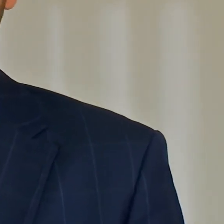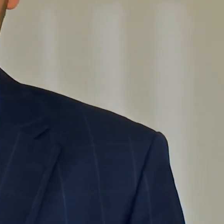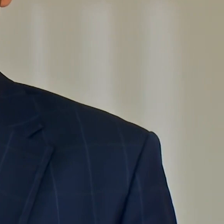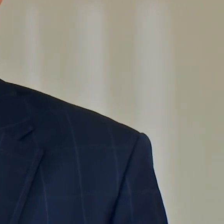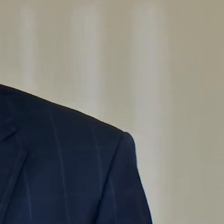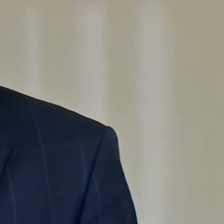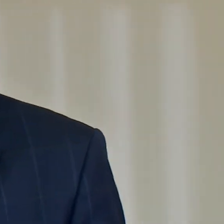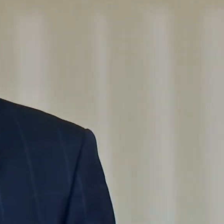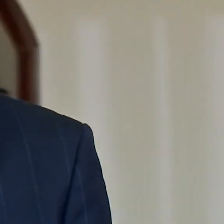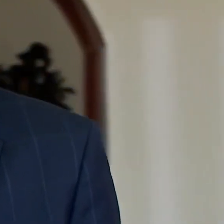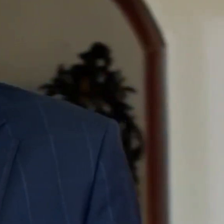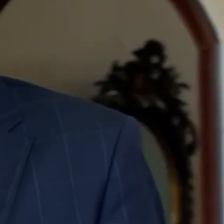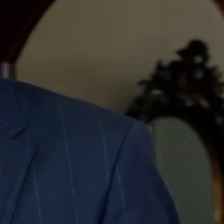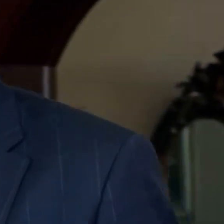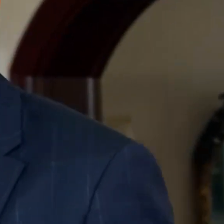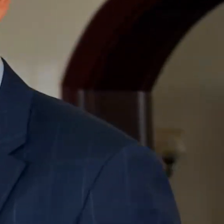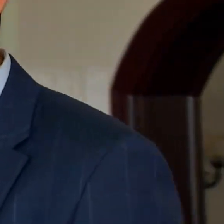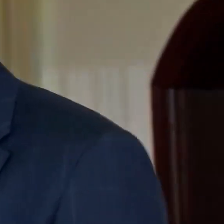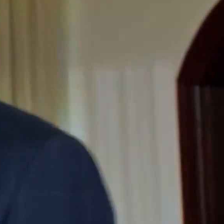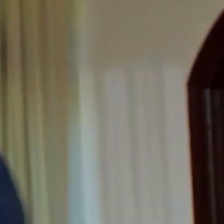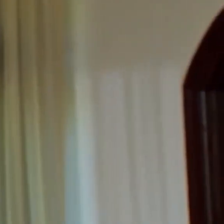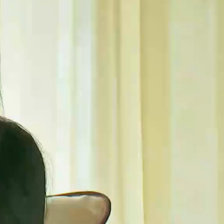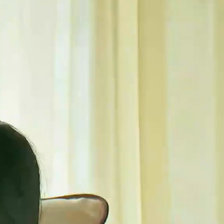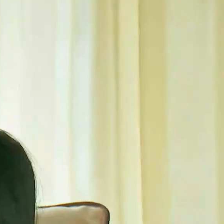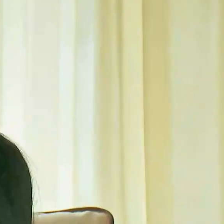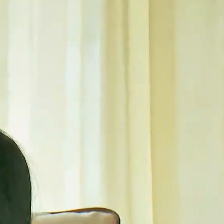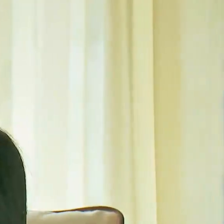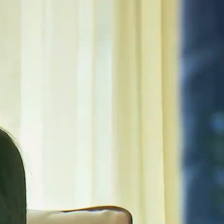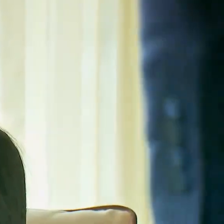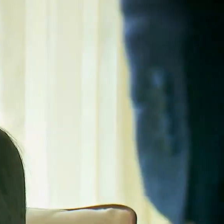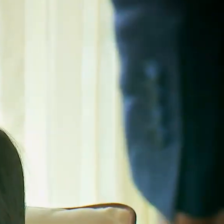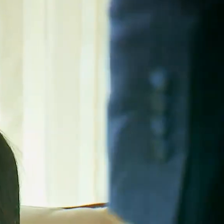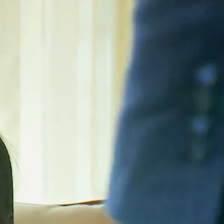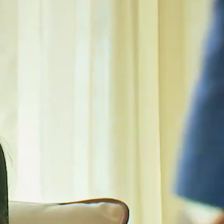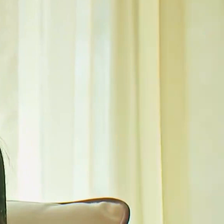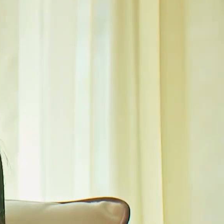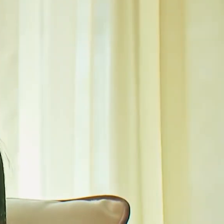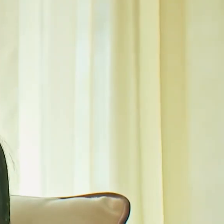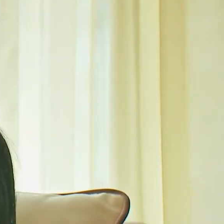bakış. Cevriye'nin çıktığından emin olunca Zehra'nın yanına yürüdü.